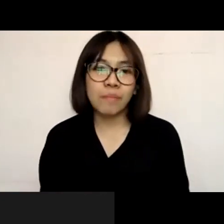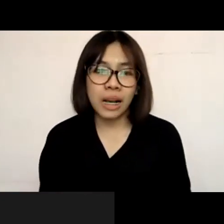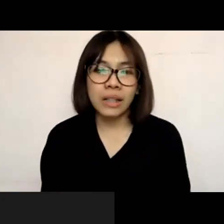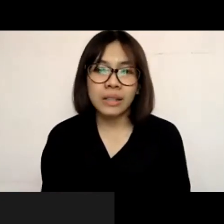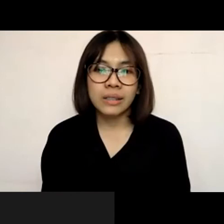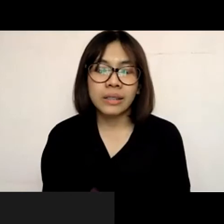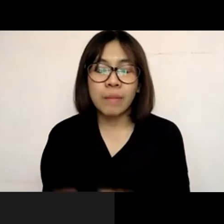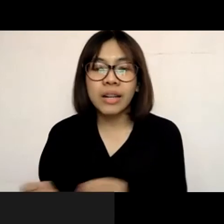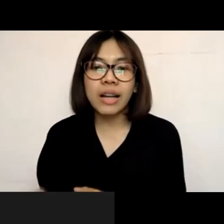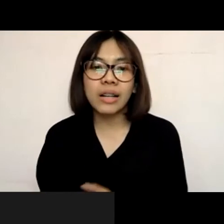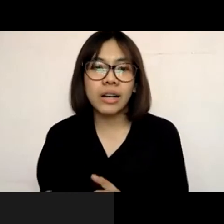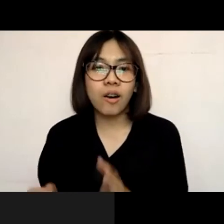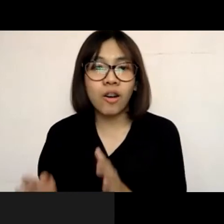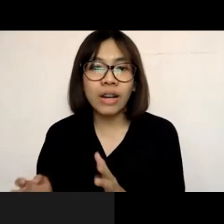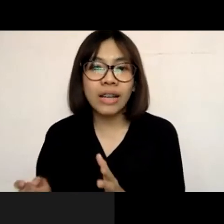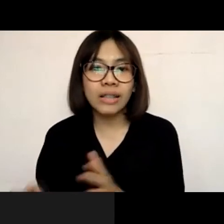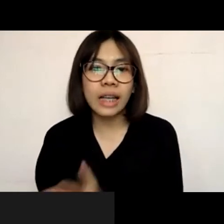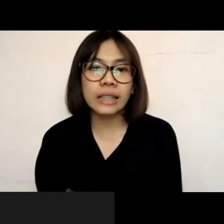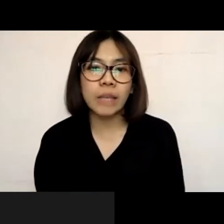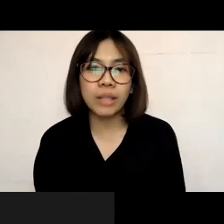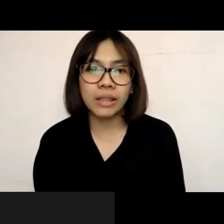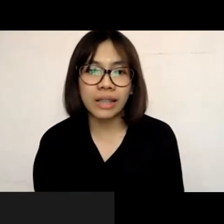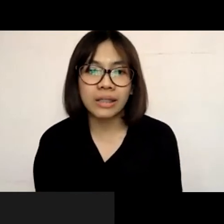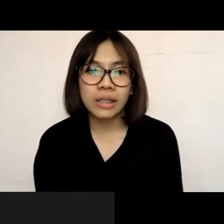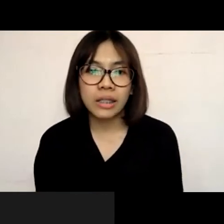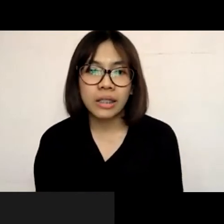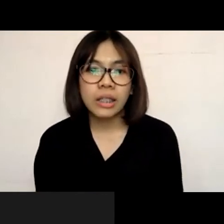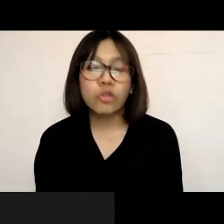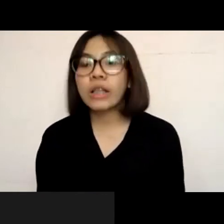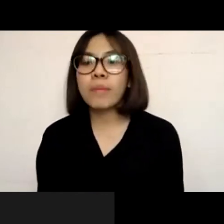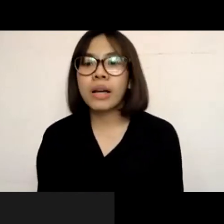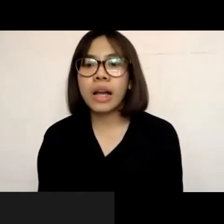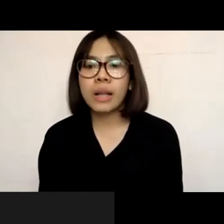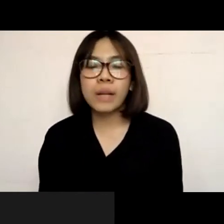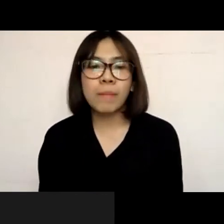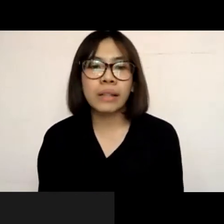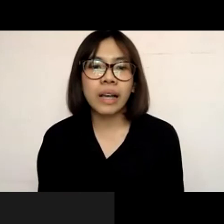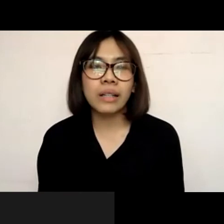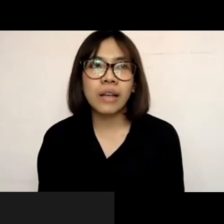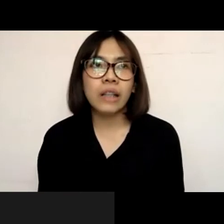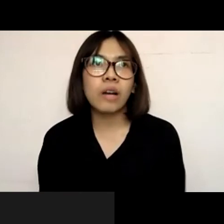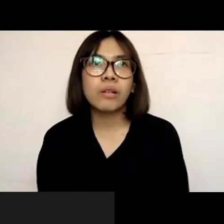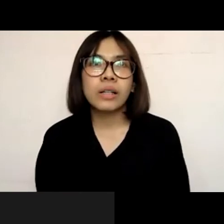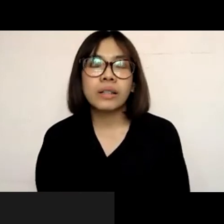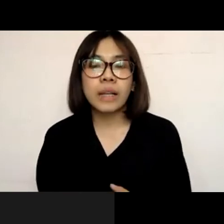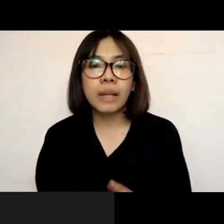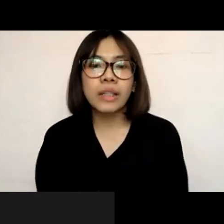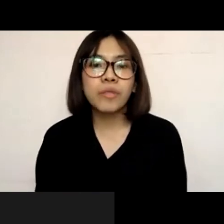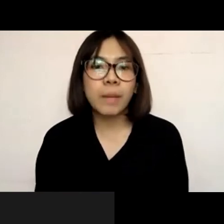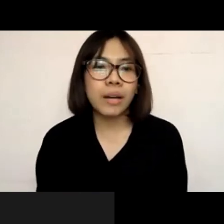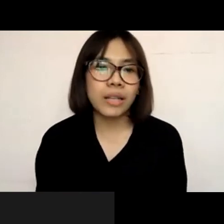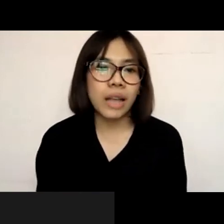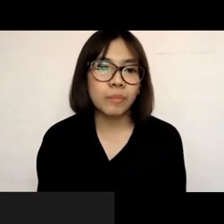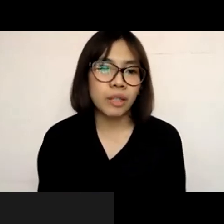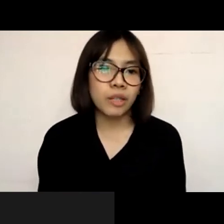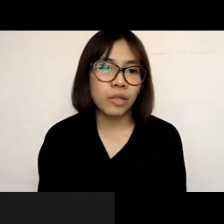yang sama dengan orang-orang yang tidak disabilitas, terutama dalam mendapatkan atau terlibat di